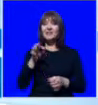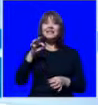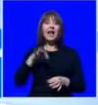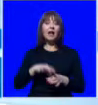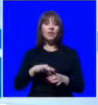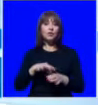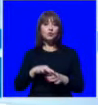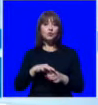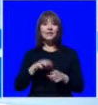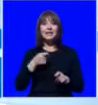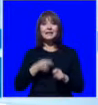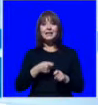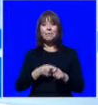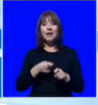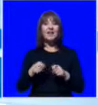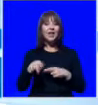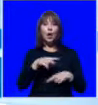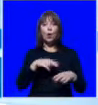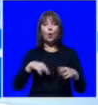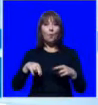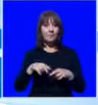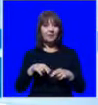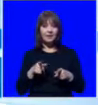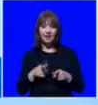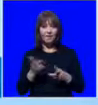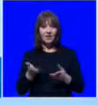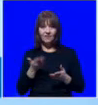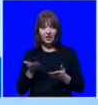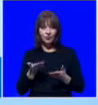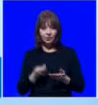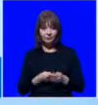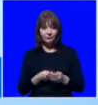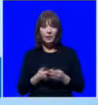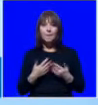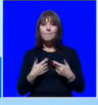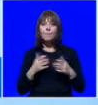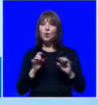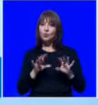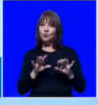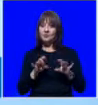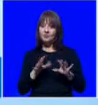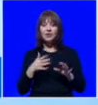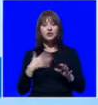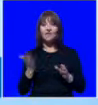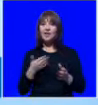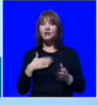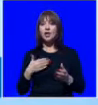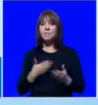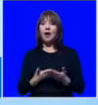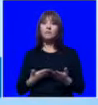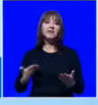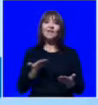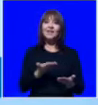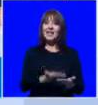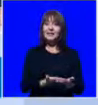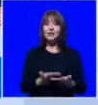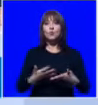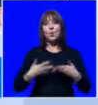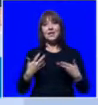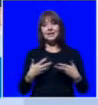комисия. Вие вече внесохте ли искането за съставянето й? Моята информация е, че е внесено искането, да. Добре, може